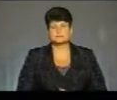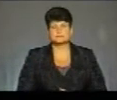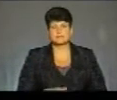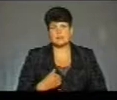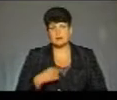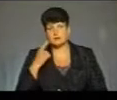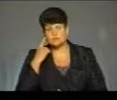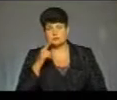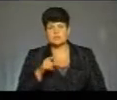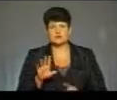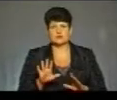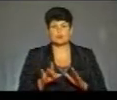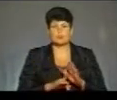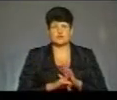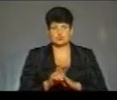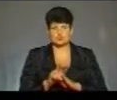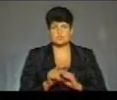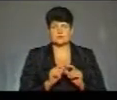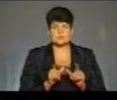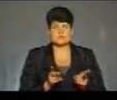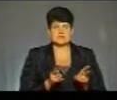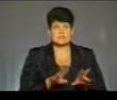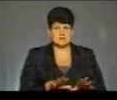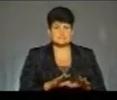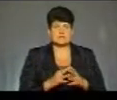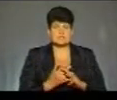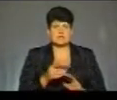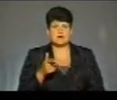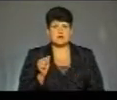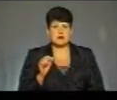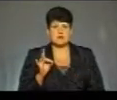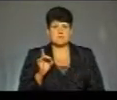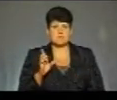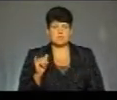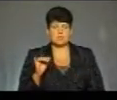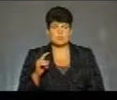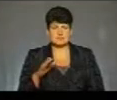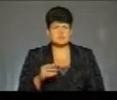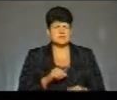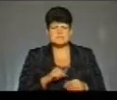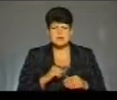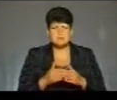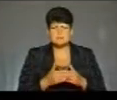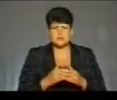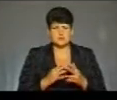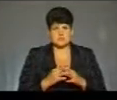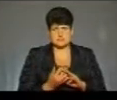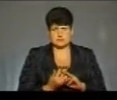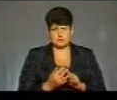думаю, що те, що початкова ланка залишилася в селі Гарбузів, так, це саме найближче село до даного.